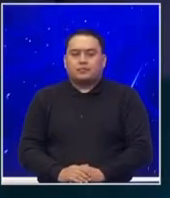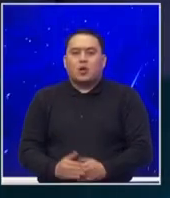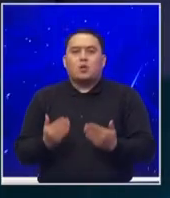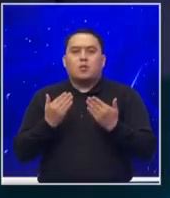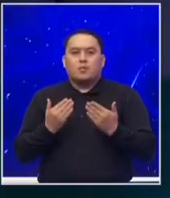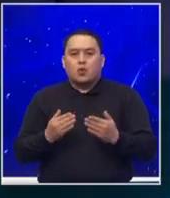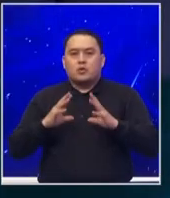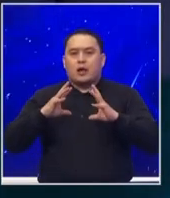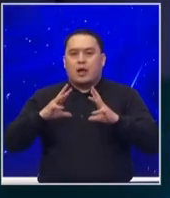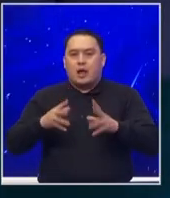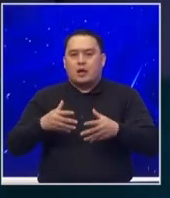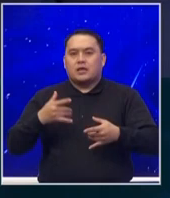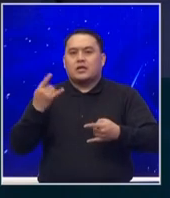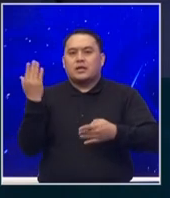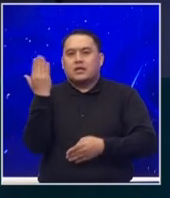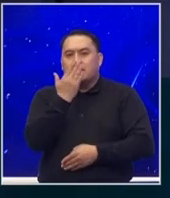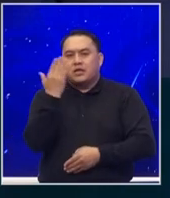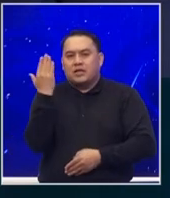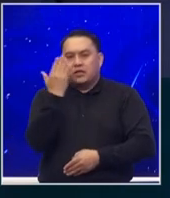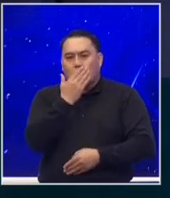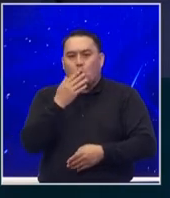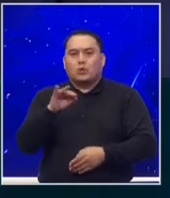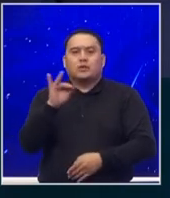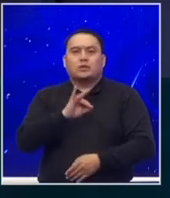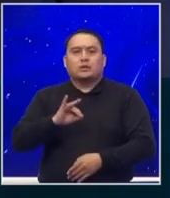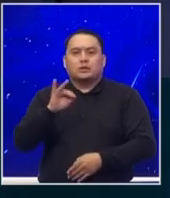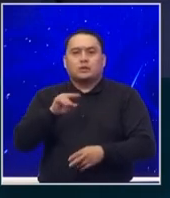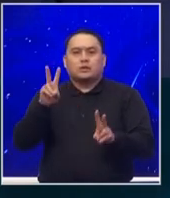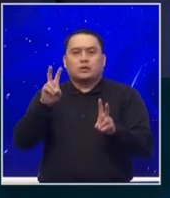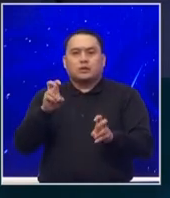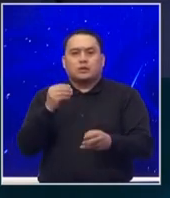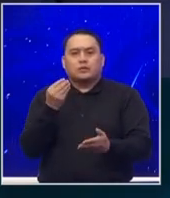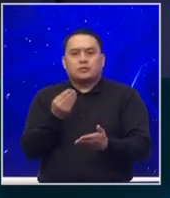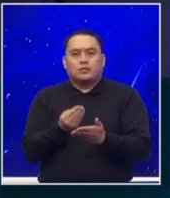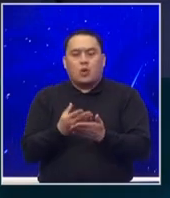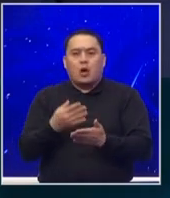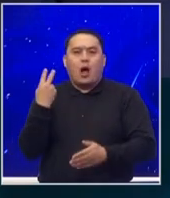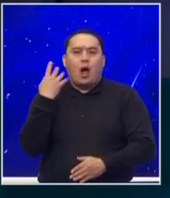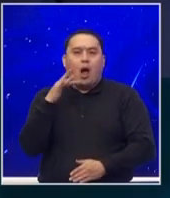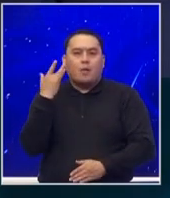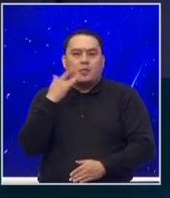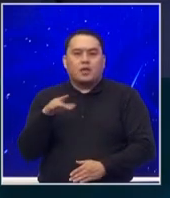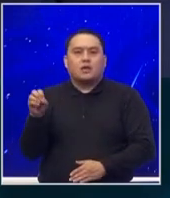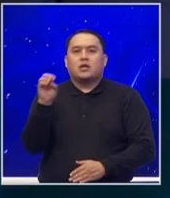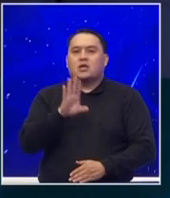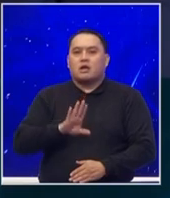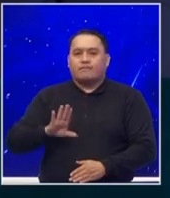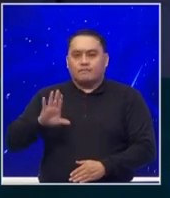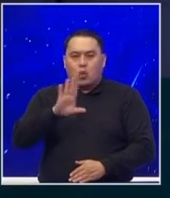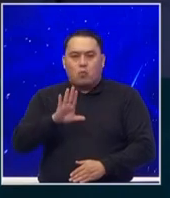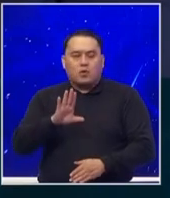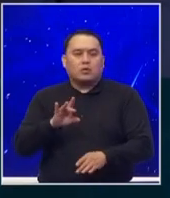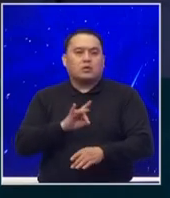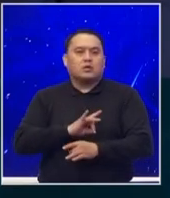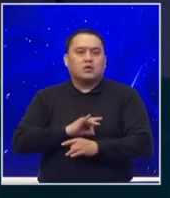Бүгінде әлемдік киноиндустрияда тарих тақырыбындағы сценарийлерге сұраныс жоғары. Американың да, Еуропаның да айтулы оқиғалары